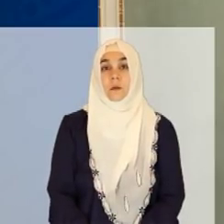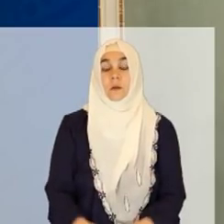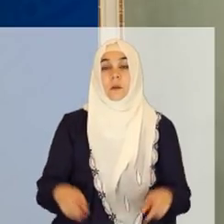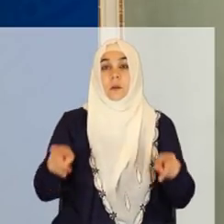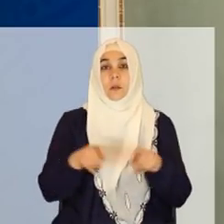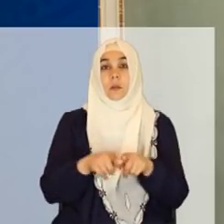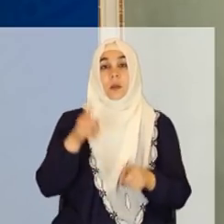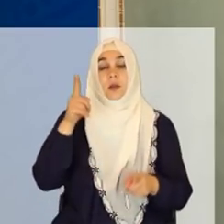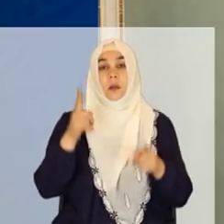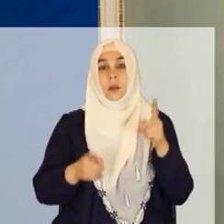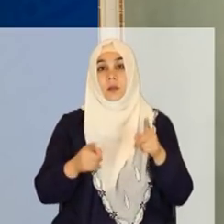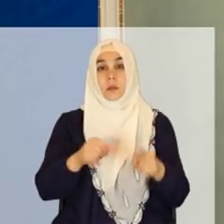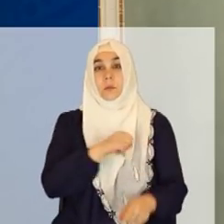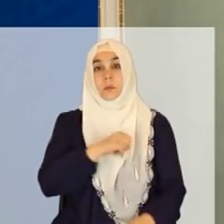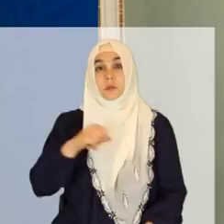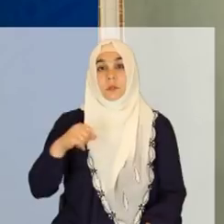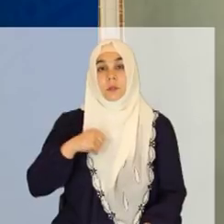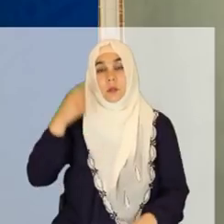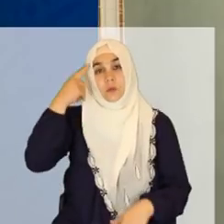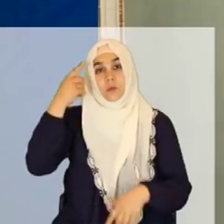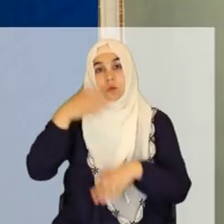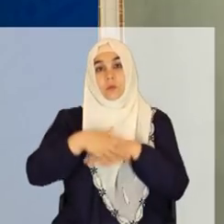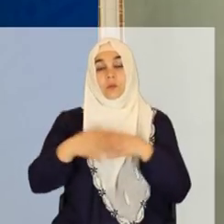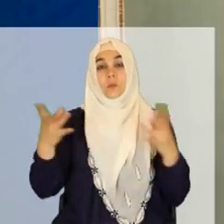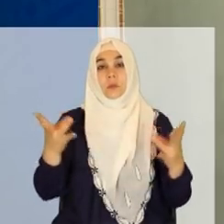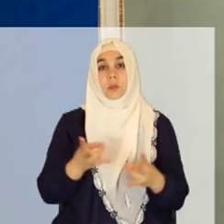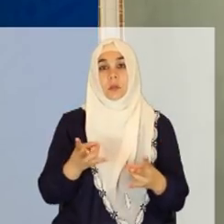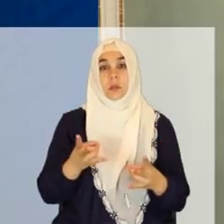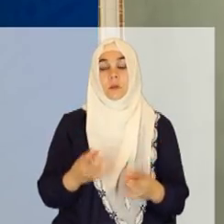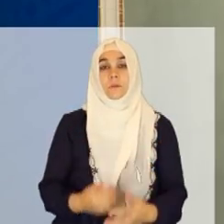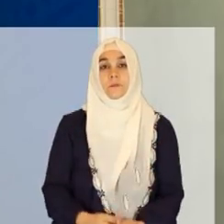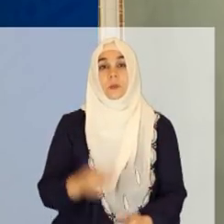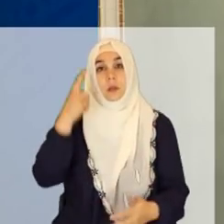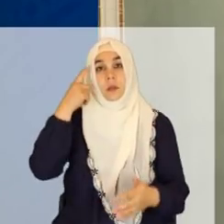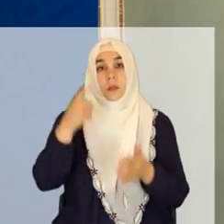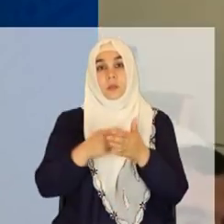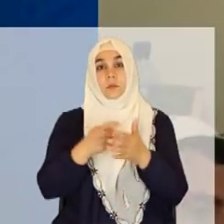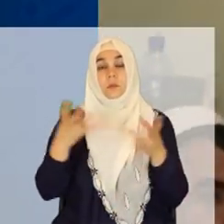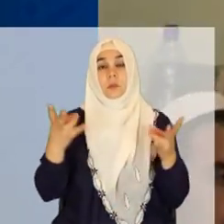Mana shu haqiqatni biz yaxshi tushunib, anglab yetishimiz kerak.